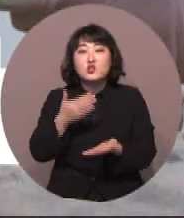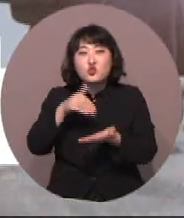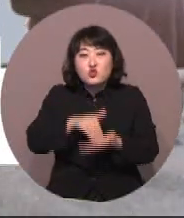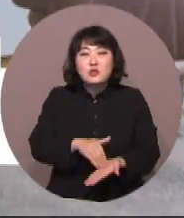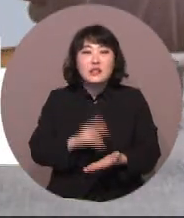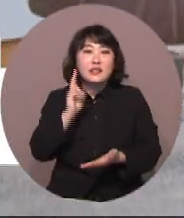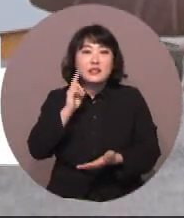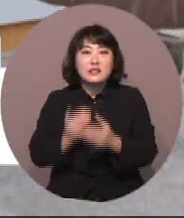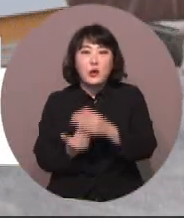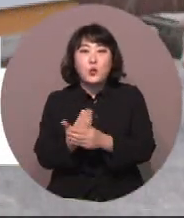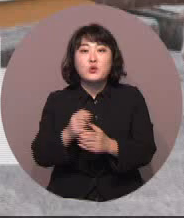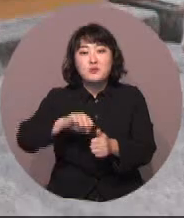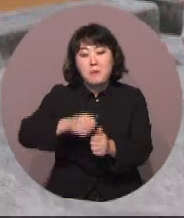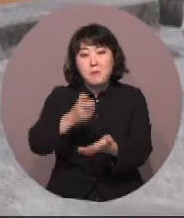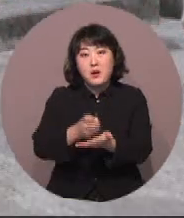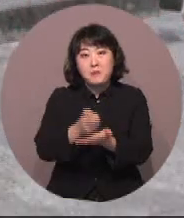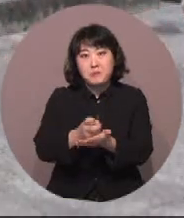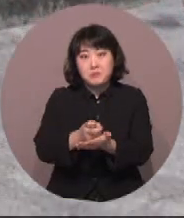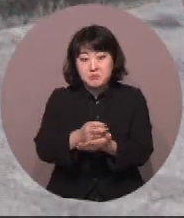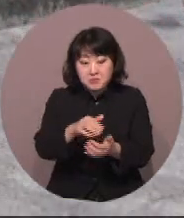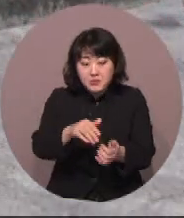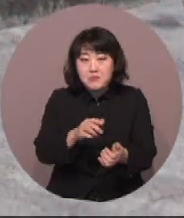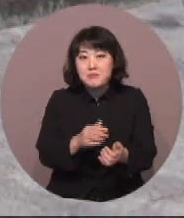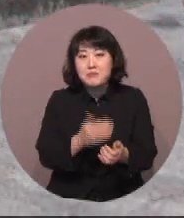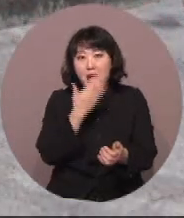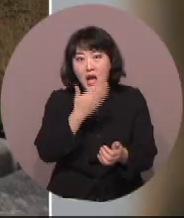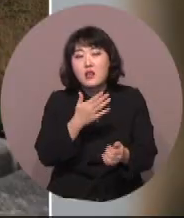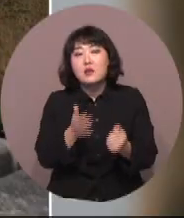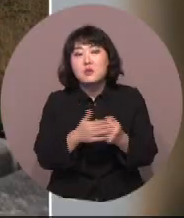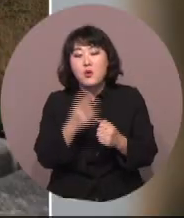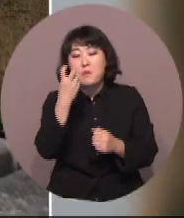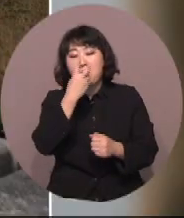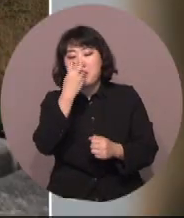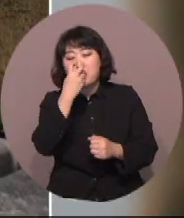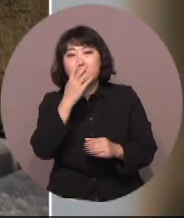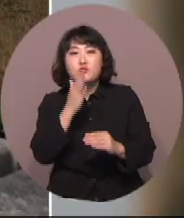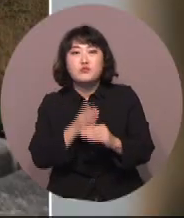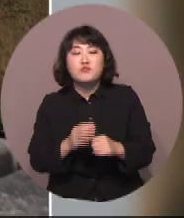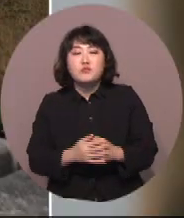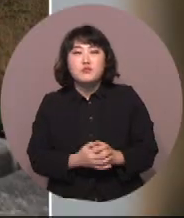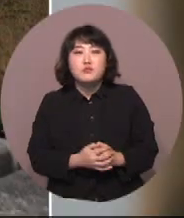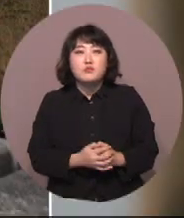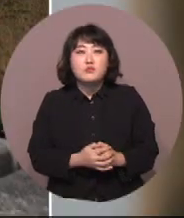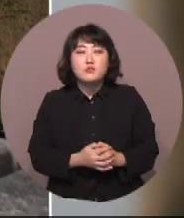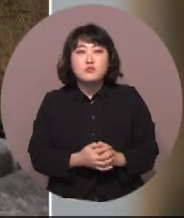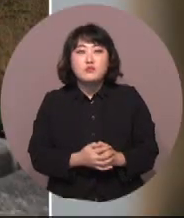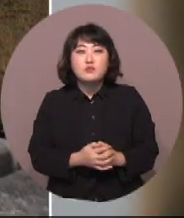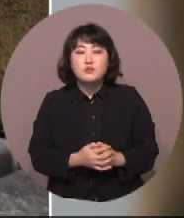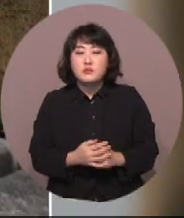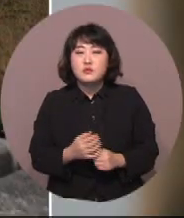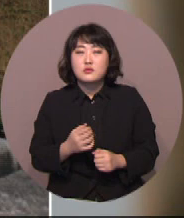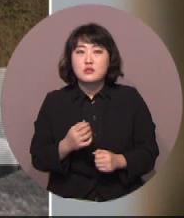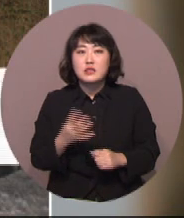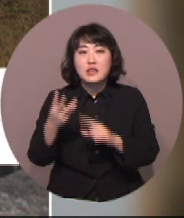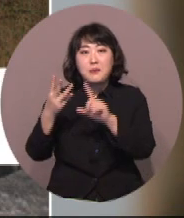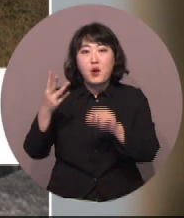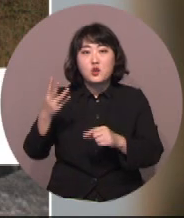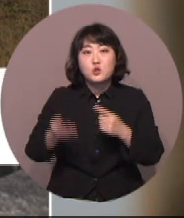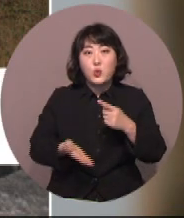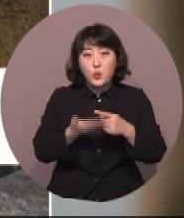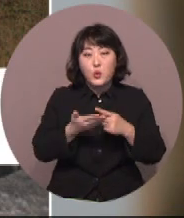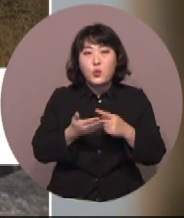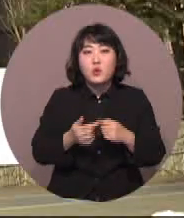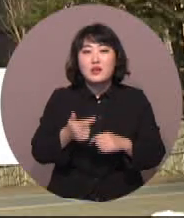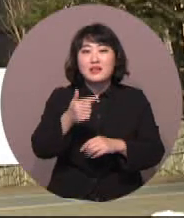적용 사업장 으로 노동부는 관련법 위반 여부 등을 조사하고 있습니다 또 지난달 초 당진